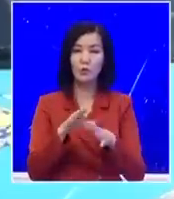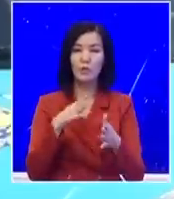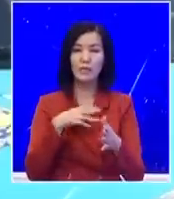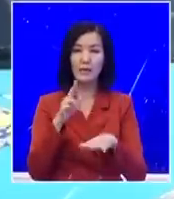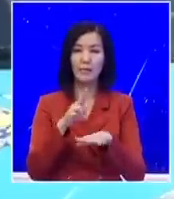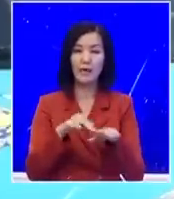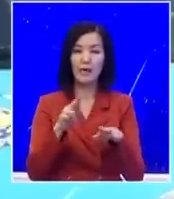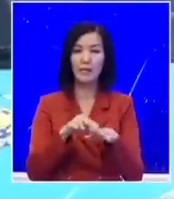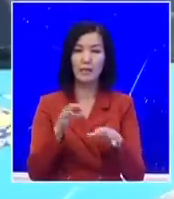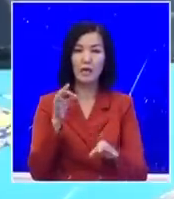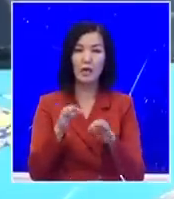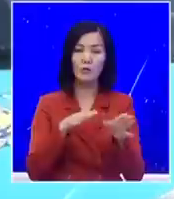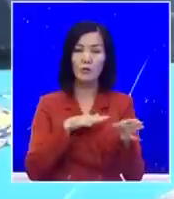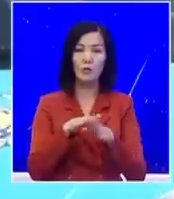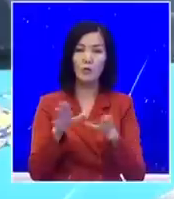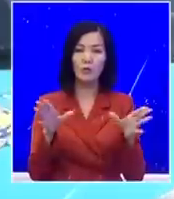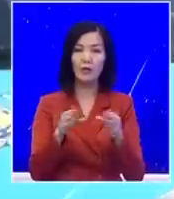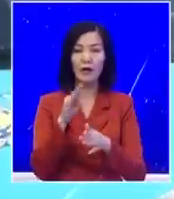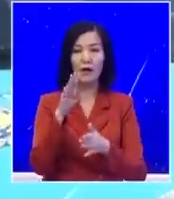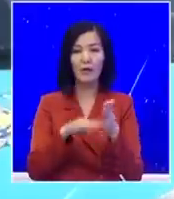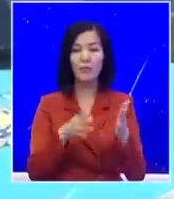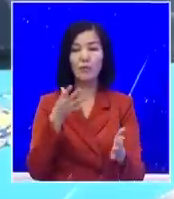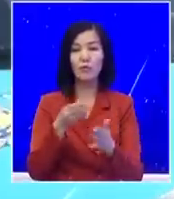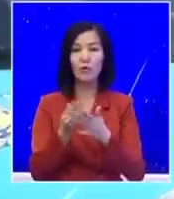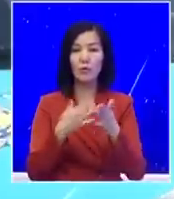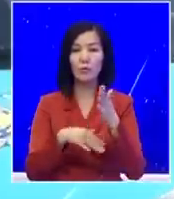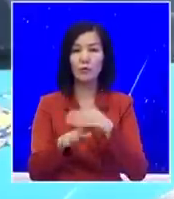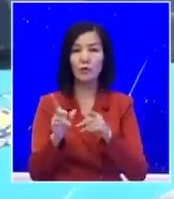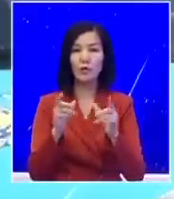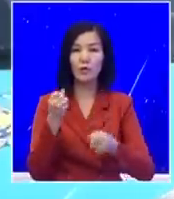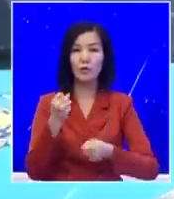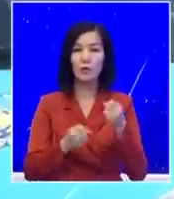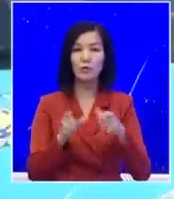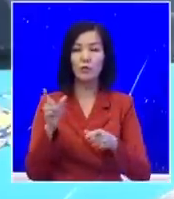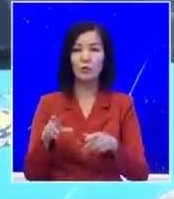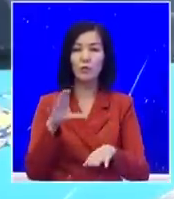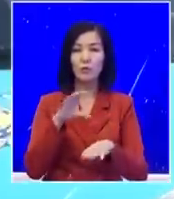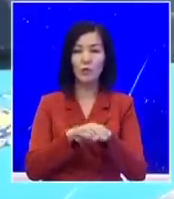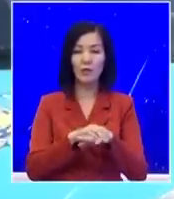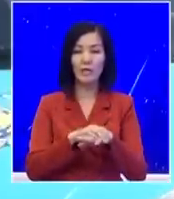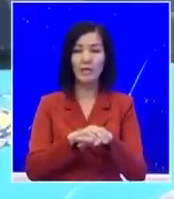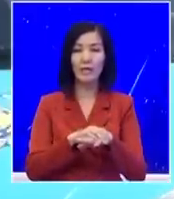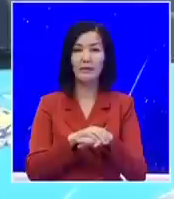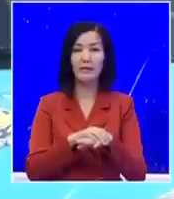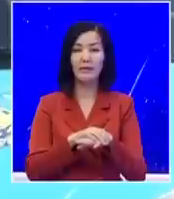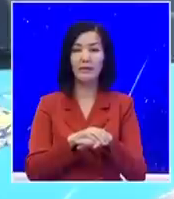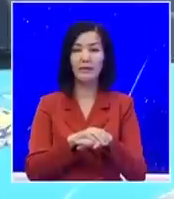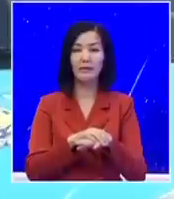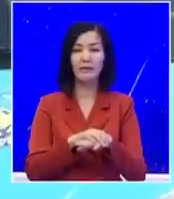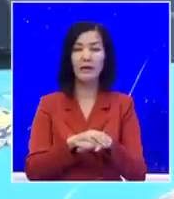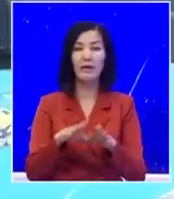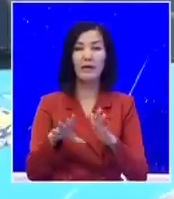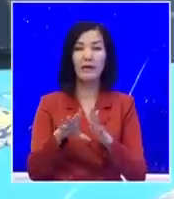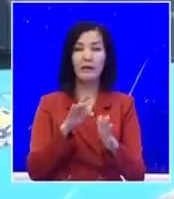сот орындаушылары бірлескен шарада тек айыппұлдарын төлемей жүрген жүргізушілер ғана тоқтатылады. Борышкерлерді Криспи құрылғысы арқылы